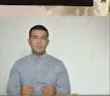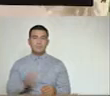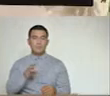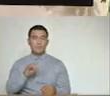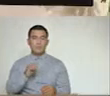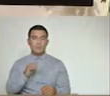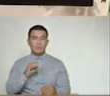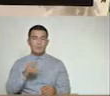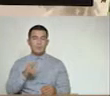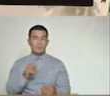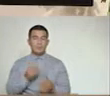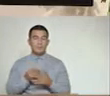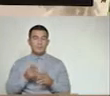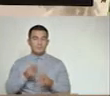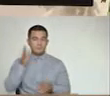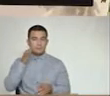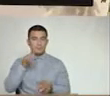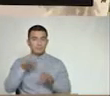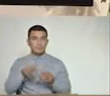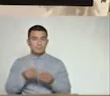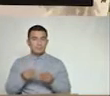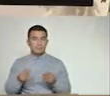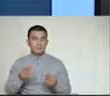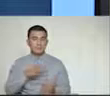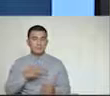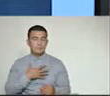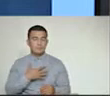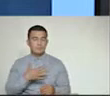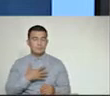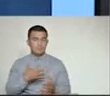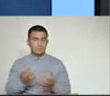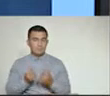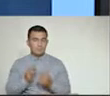Tufilka suvda erigan kislorod bilan nafas oladi.